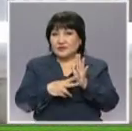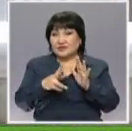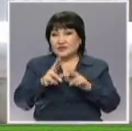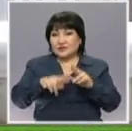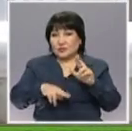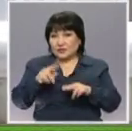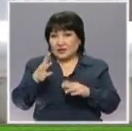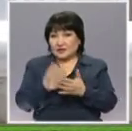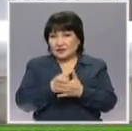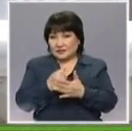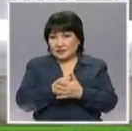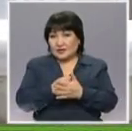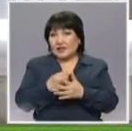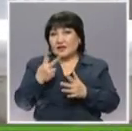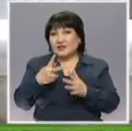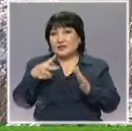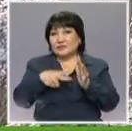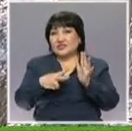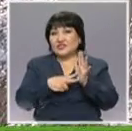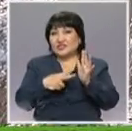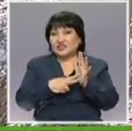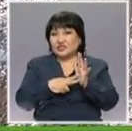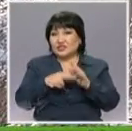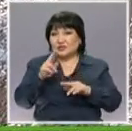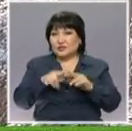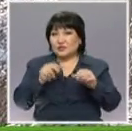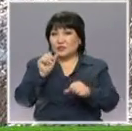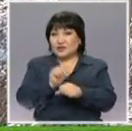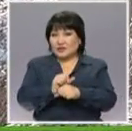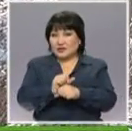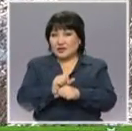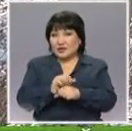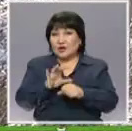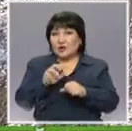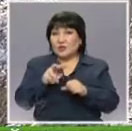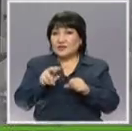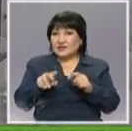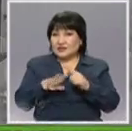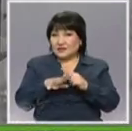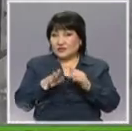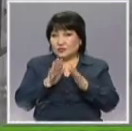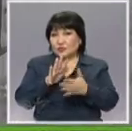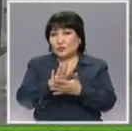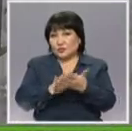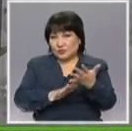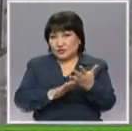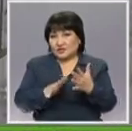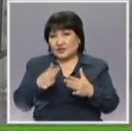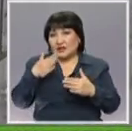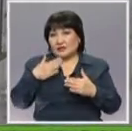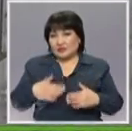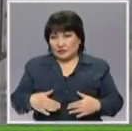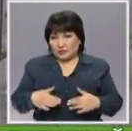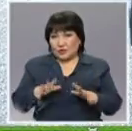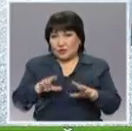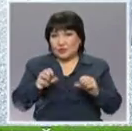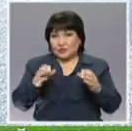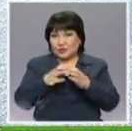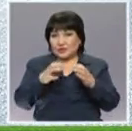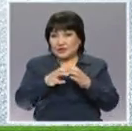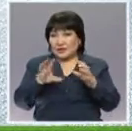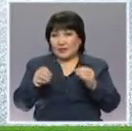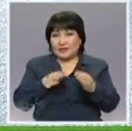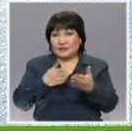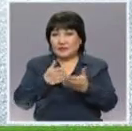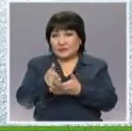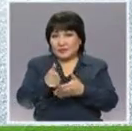құрылыс жұмыстары 2007 жылы кілт тоқтайды. Үлескерлер өтініштерін қанағаттандыру мақсатында құзырлы органдардың бәріне бас сұғады. Тіпті іске